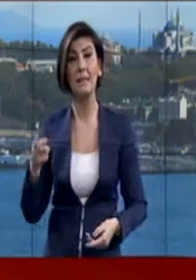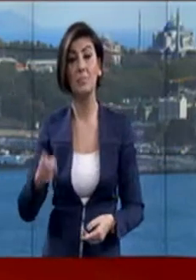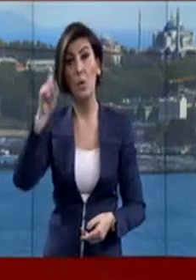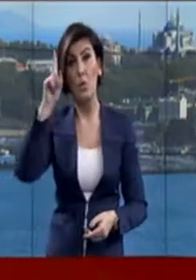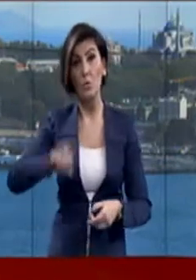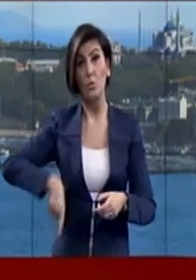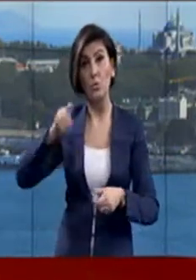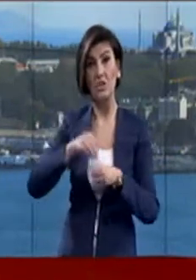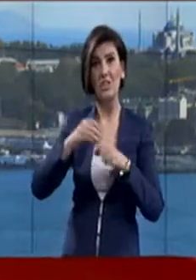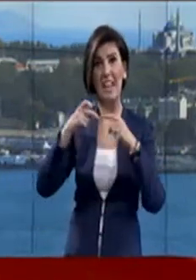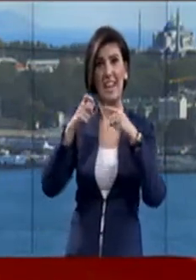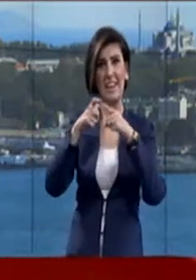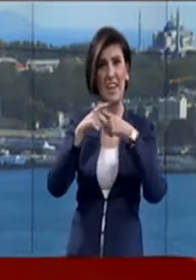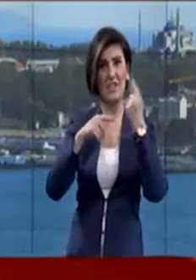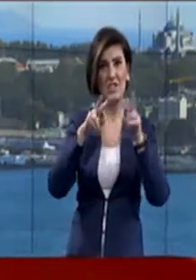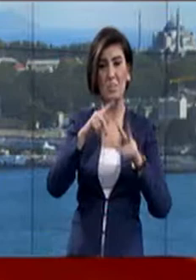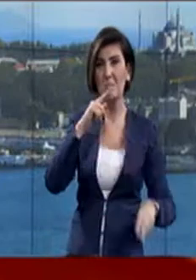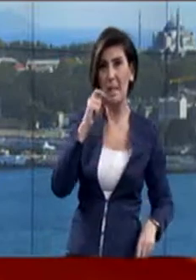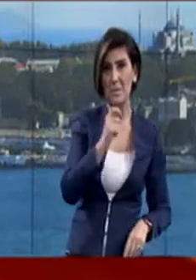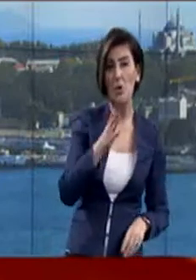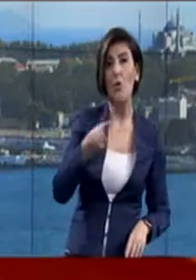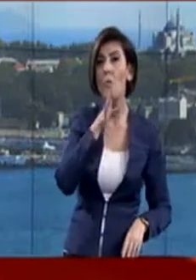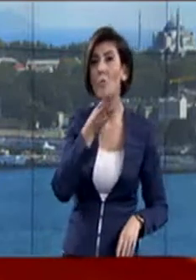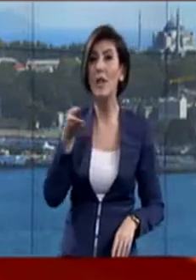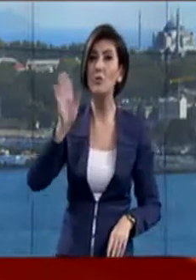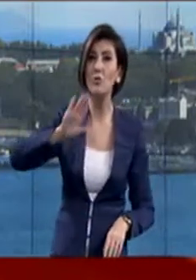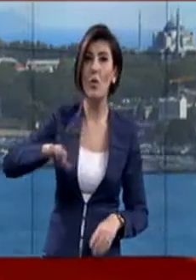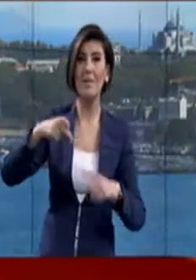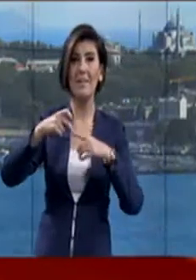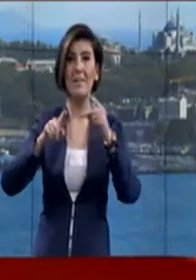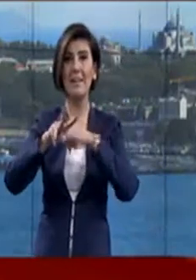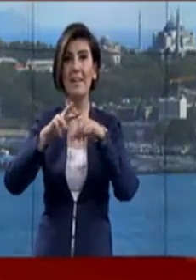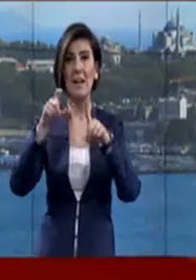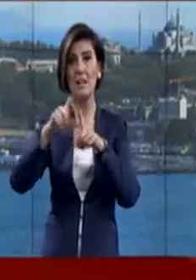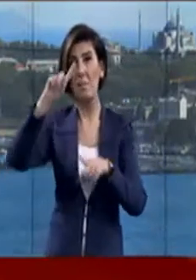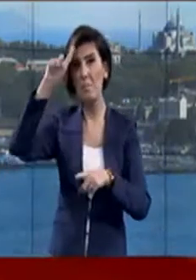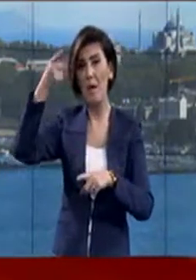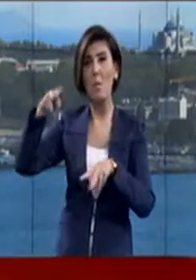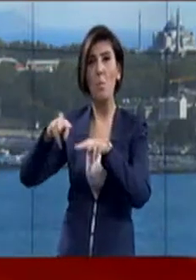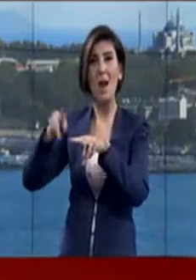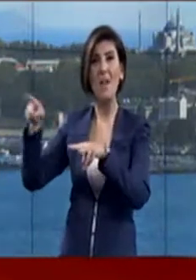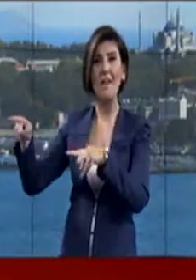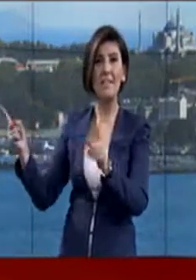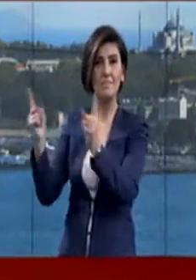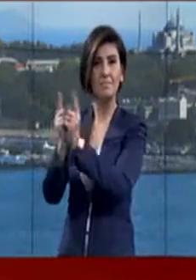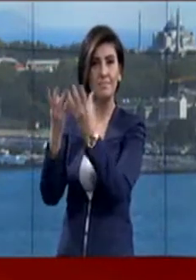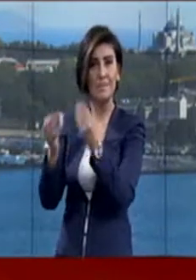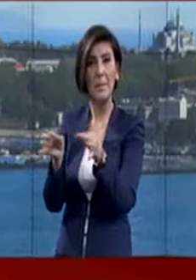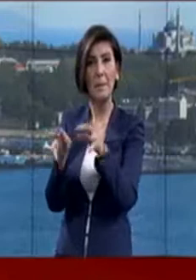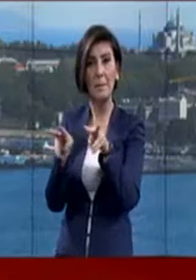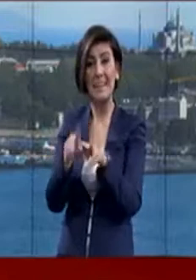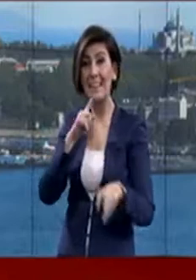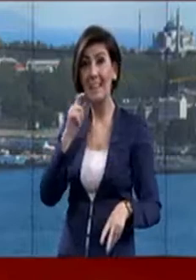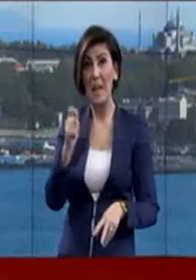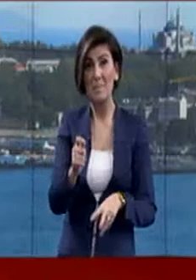rejim temsilcileriyle öğleden sonra da Riyad merkezli muhalefette bir araya gelecek. Birleşmiş Milletler temsilcisi Mistura,